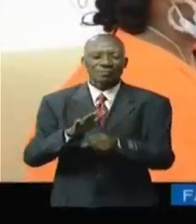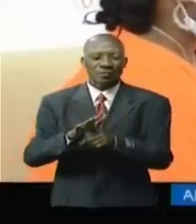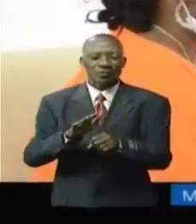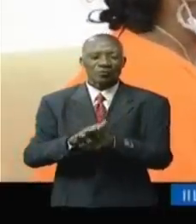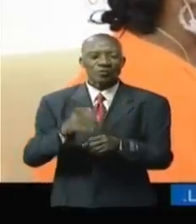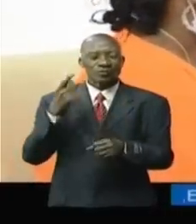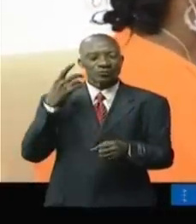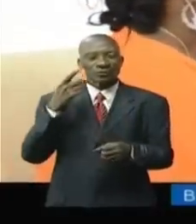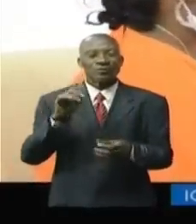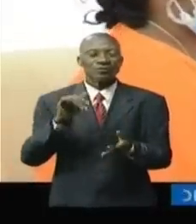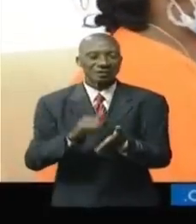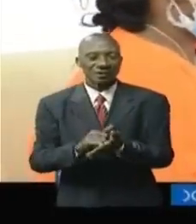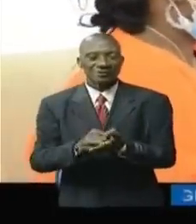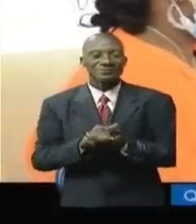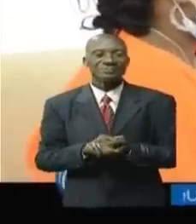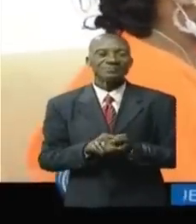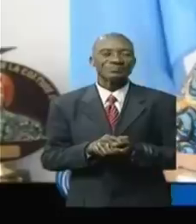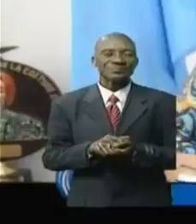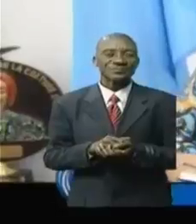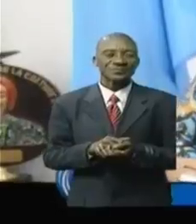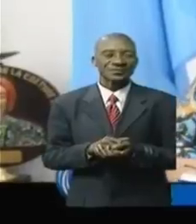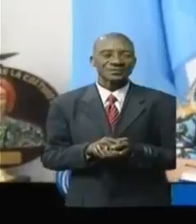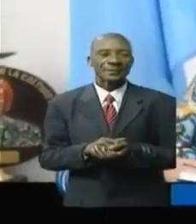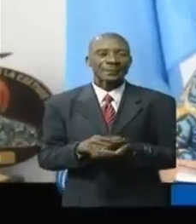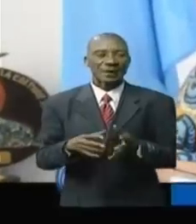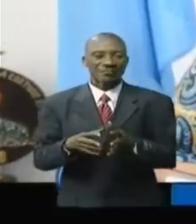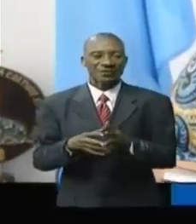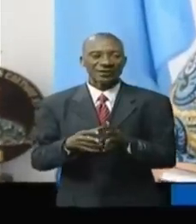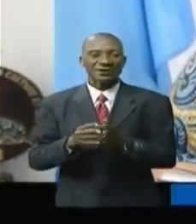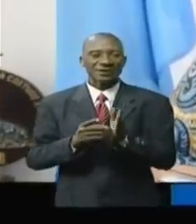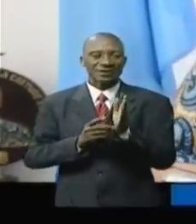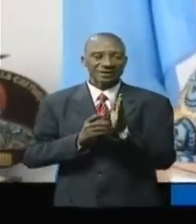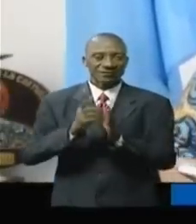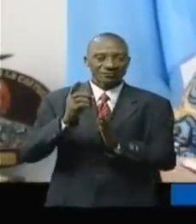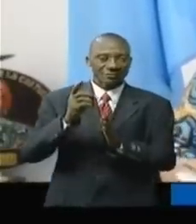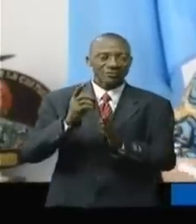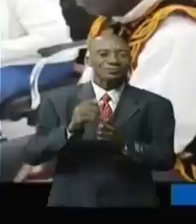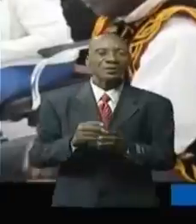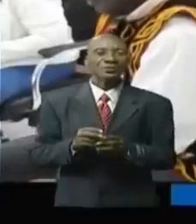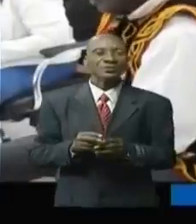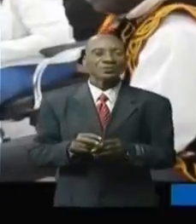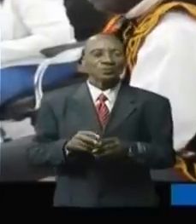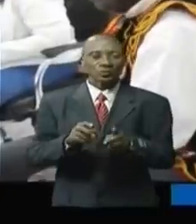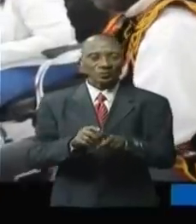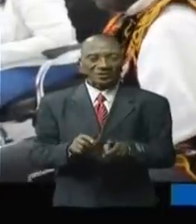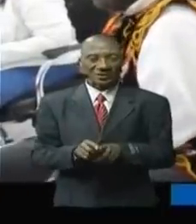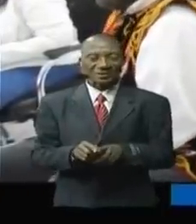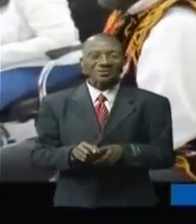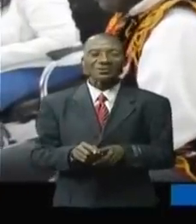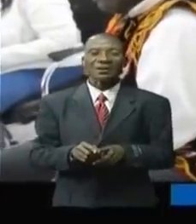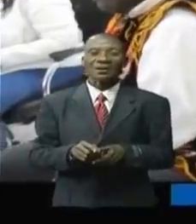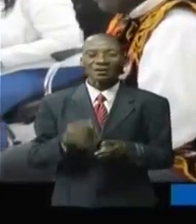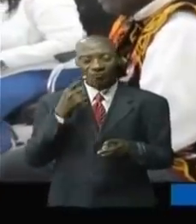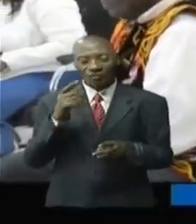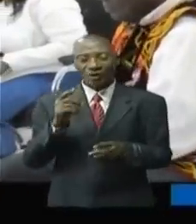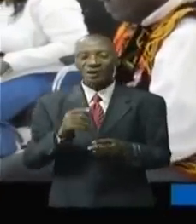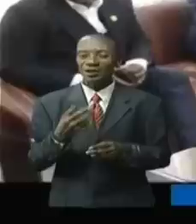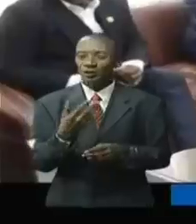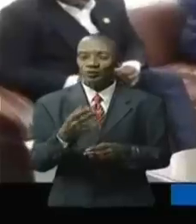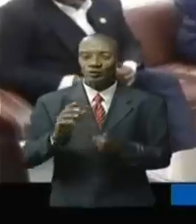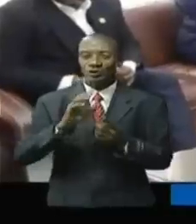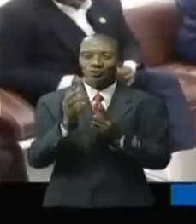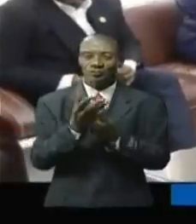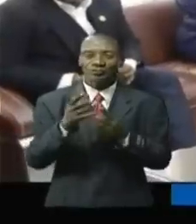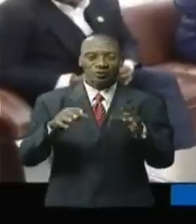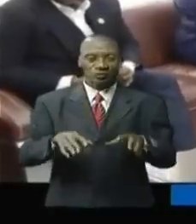axes définis, notamment à travers la promotion et la protection du patrimoine culturel, matériel et immatériel,